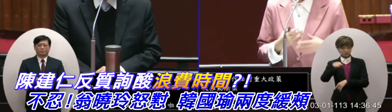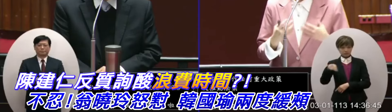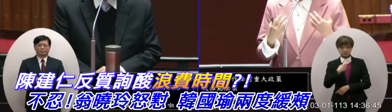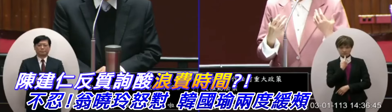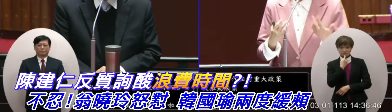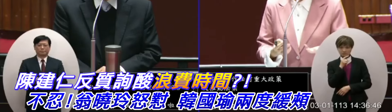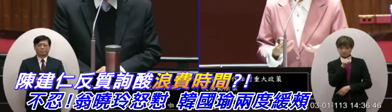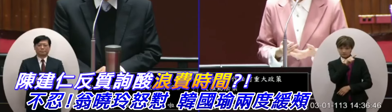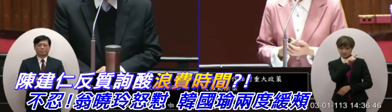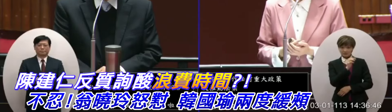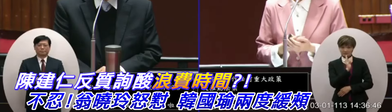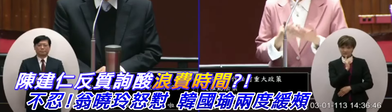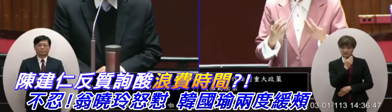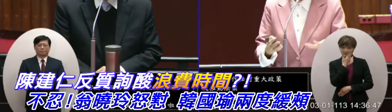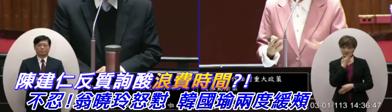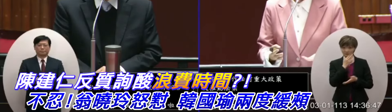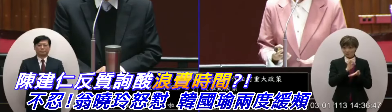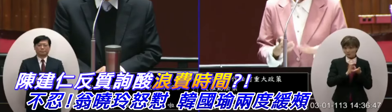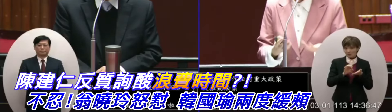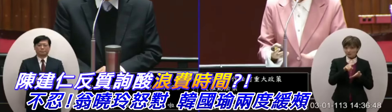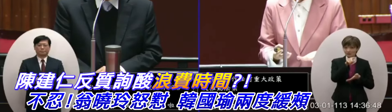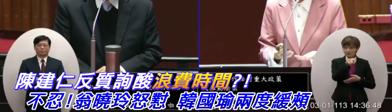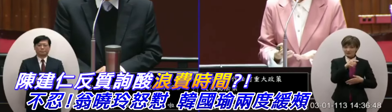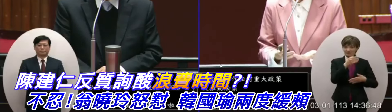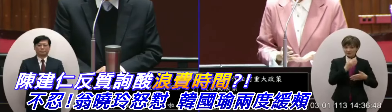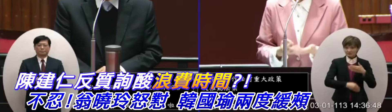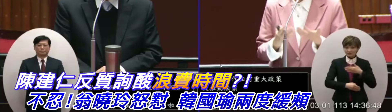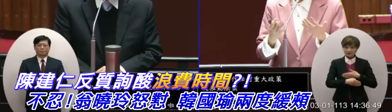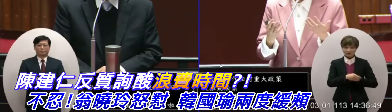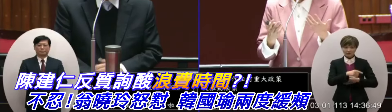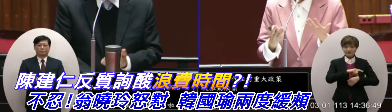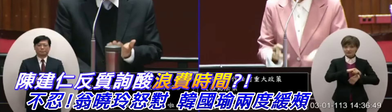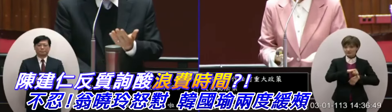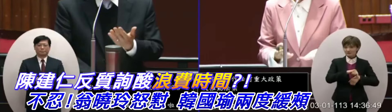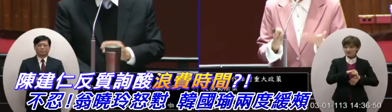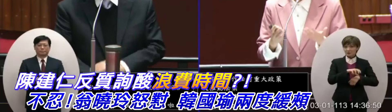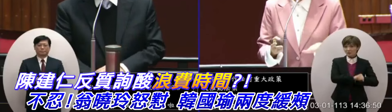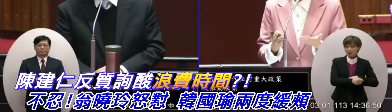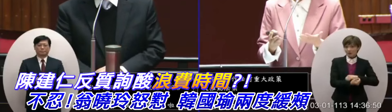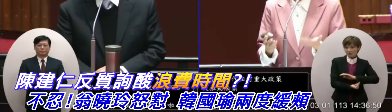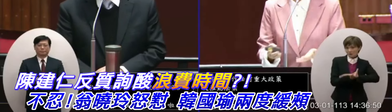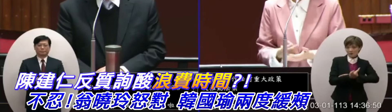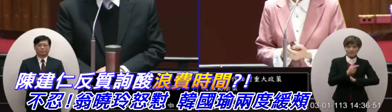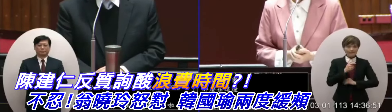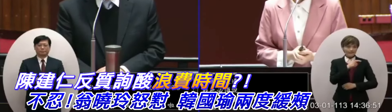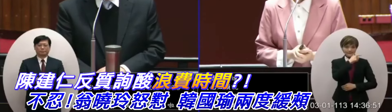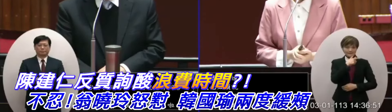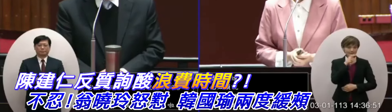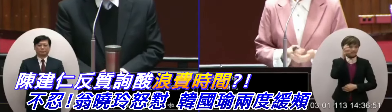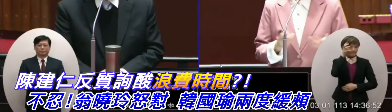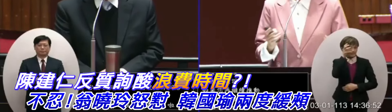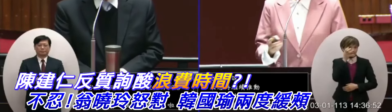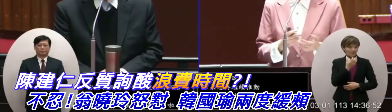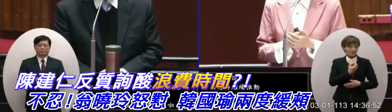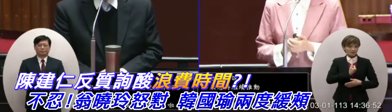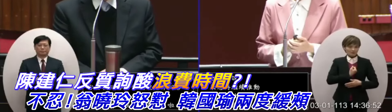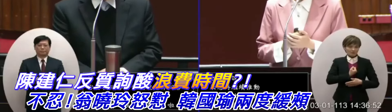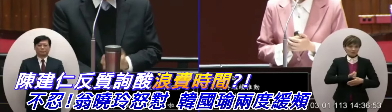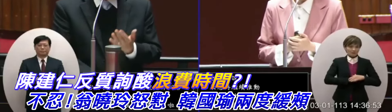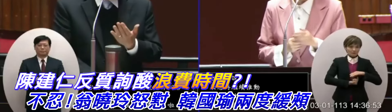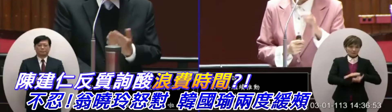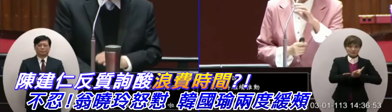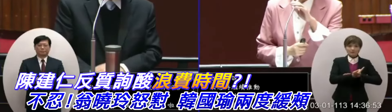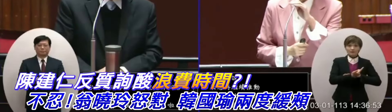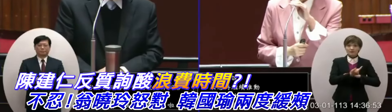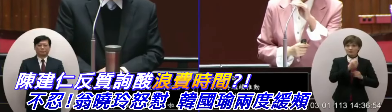图在利用您剩余的价值，要去完成您没有完成的事情。您所谓的